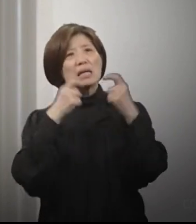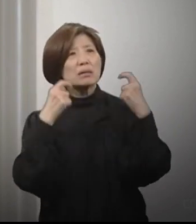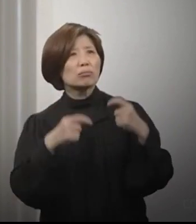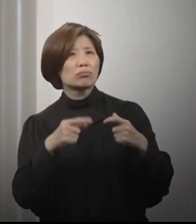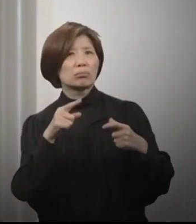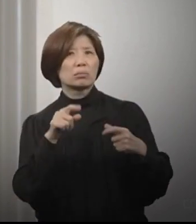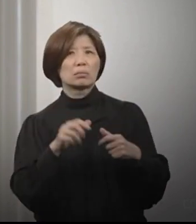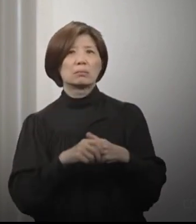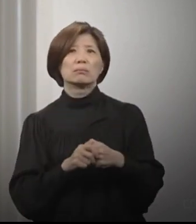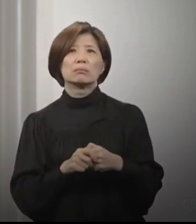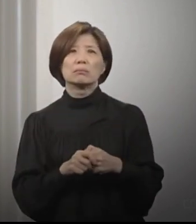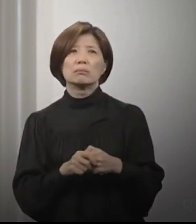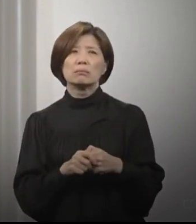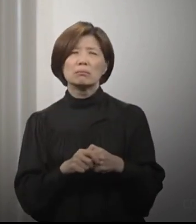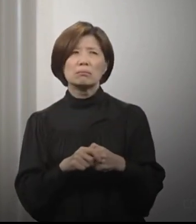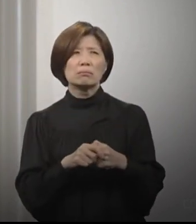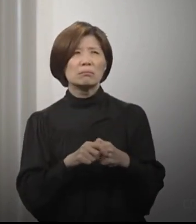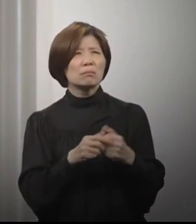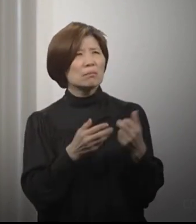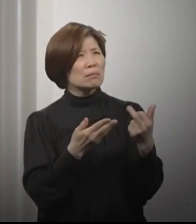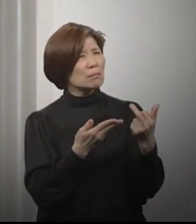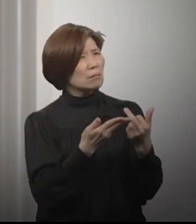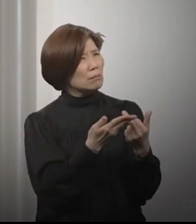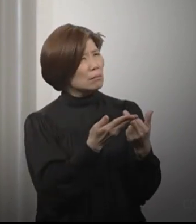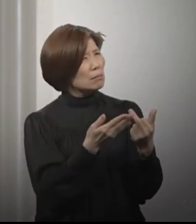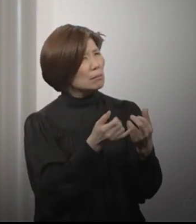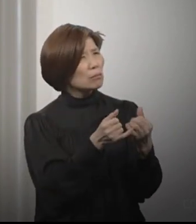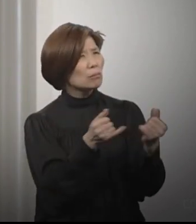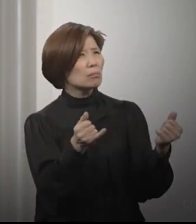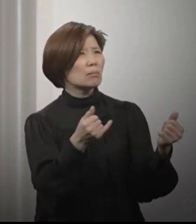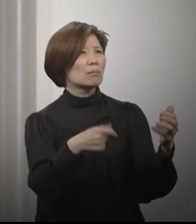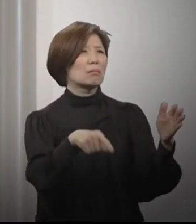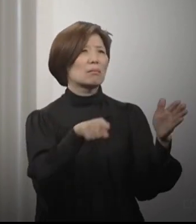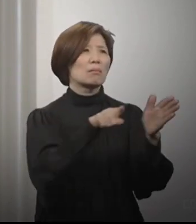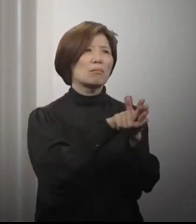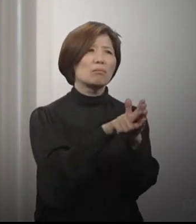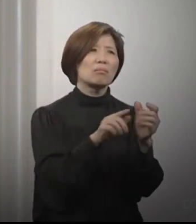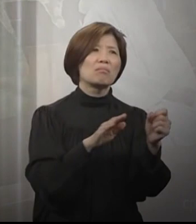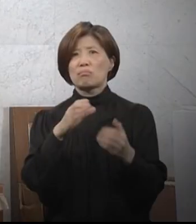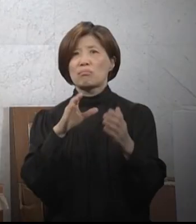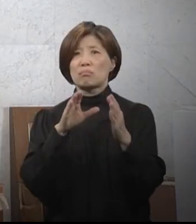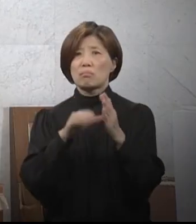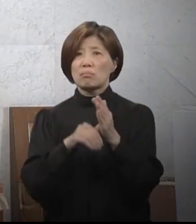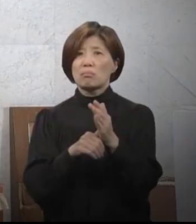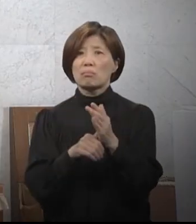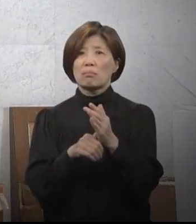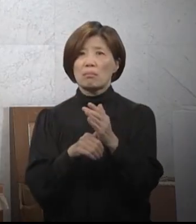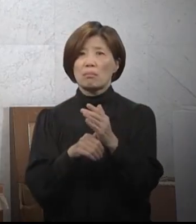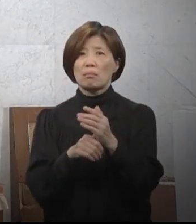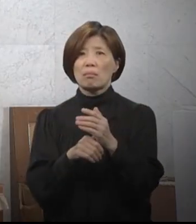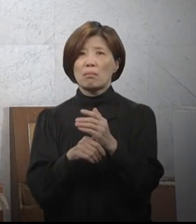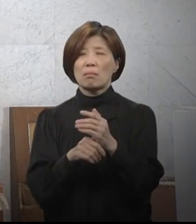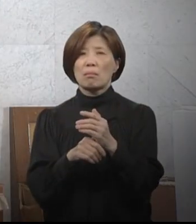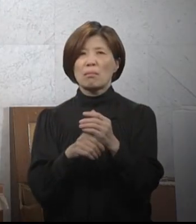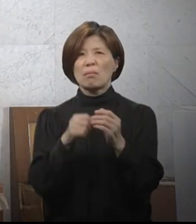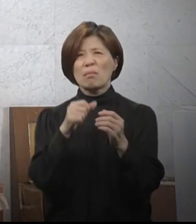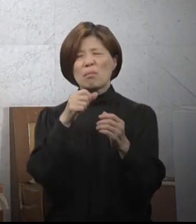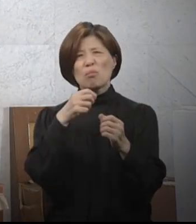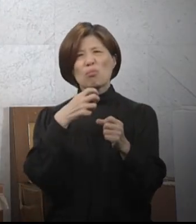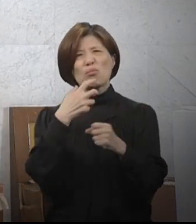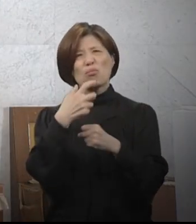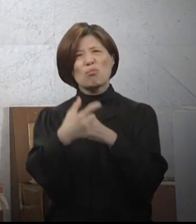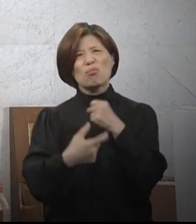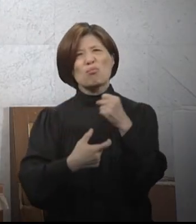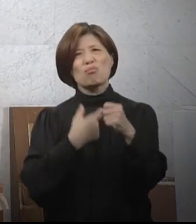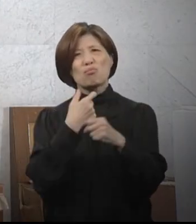도민들을 위해 살기로 결심하였으며, 젊었던 선교사는 그 결심 그대로 90세의 나이로 세상을 떠날